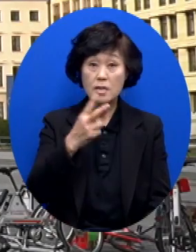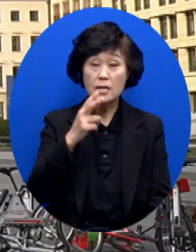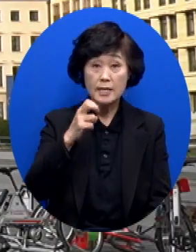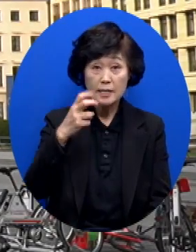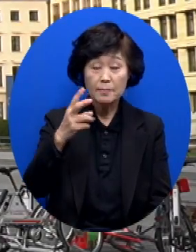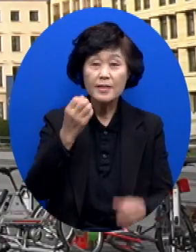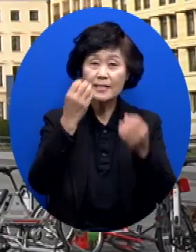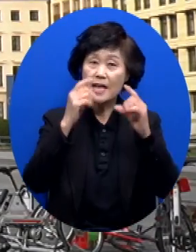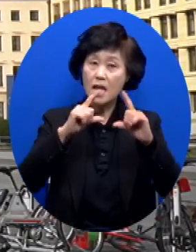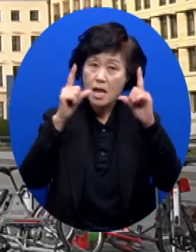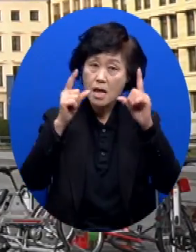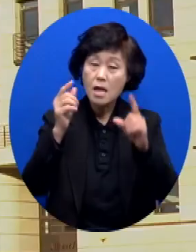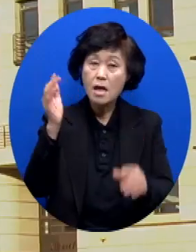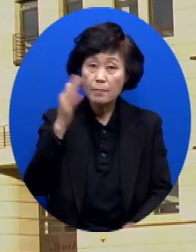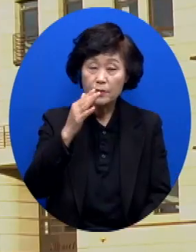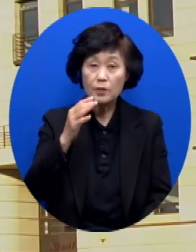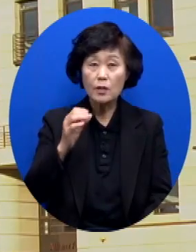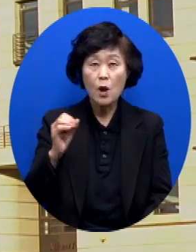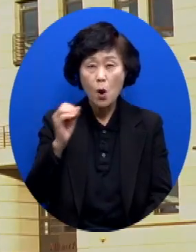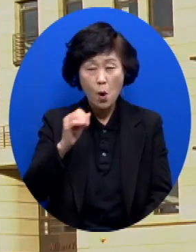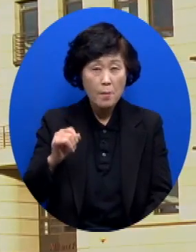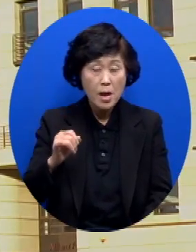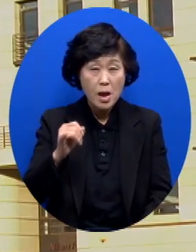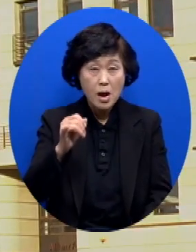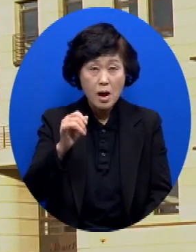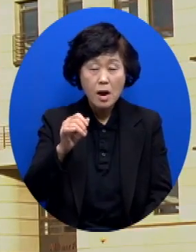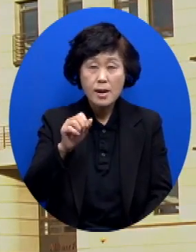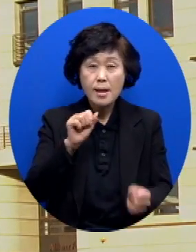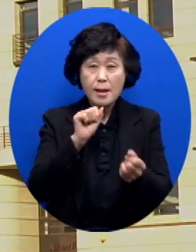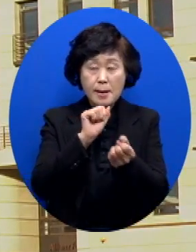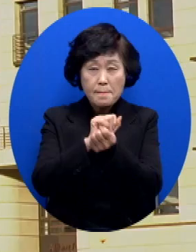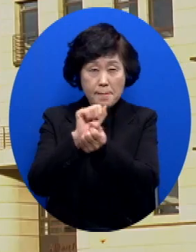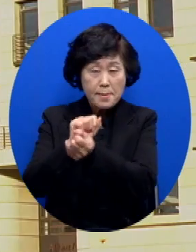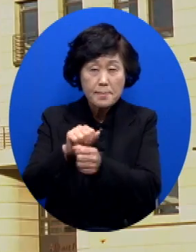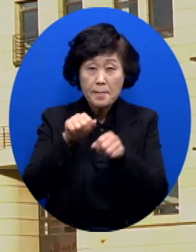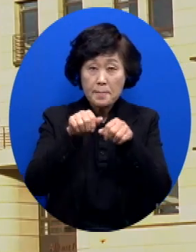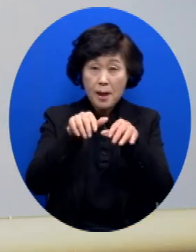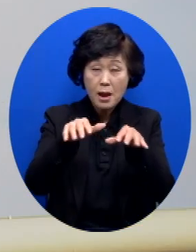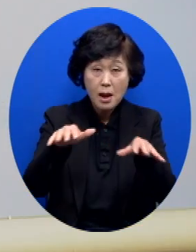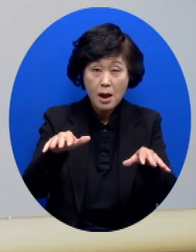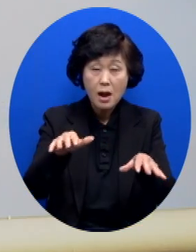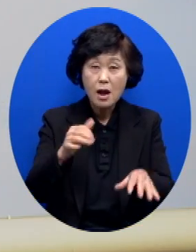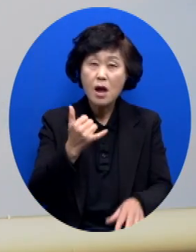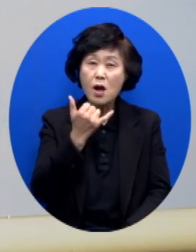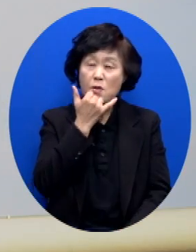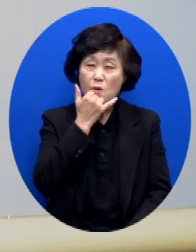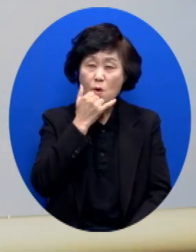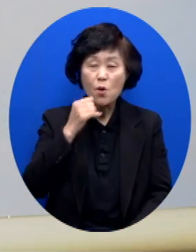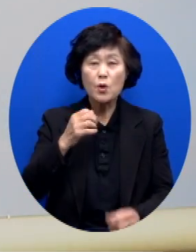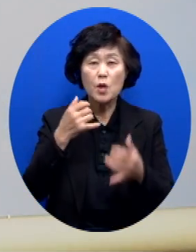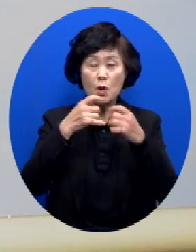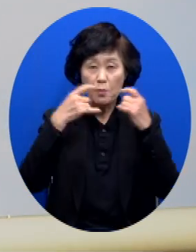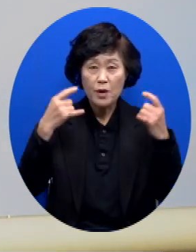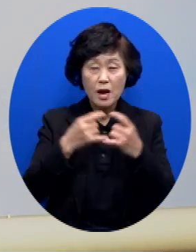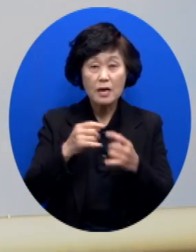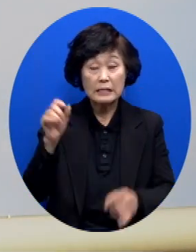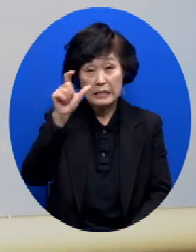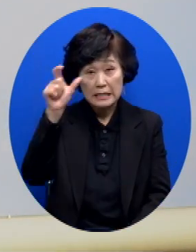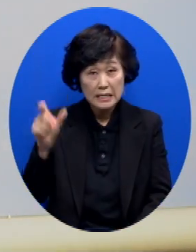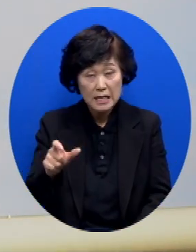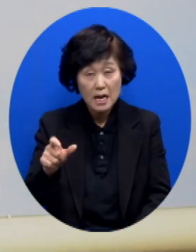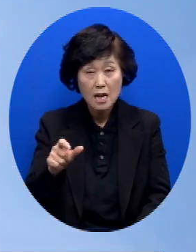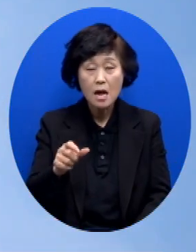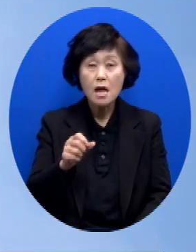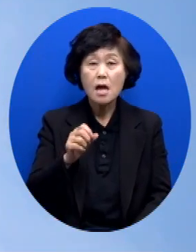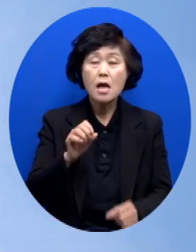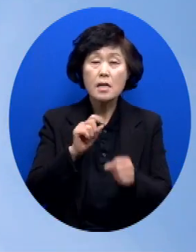2022년 새해부터 오미크론 변이 바이러스가 전 유럽을 덮쳤습니다. 독일을 비롯해 프랑스, 이탈리아 등 대부분의 유럽 국가에서는